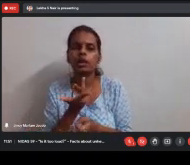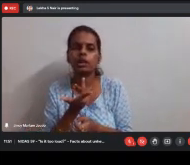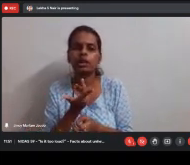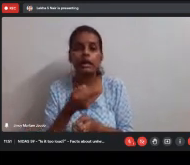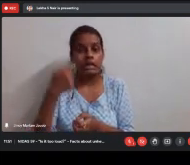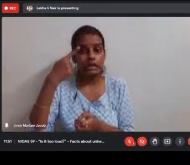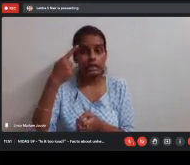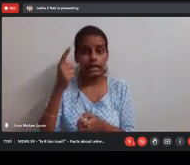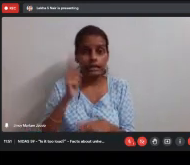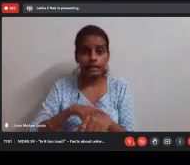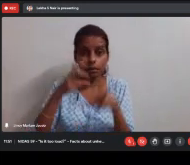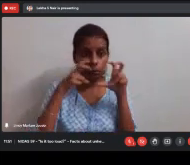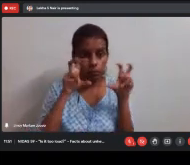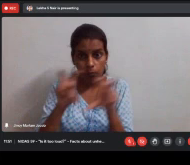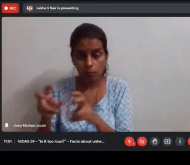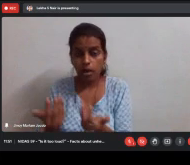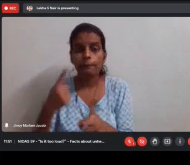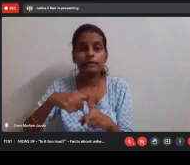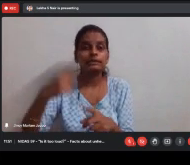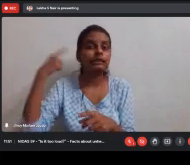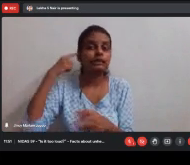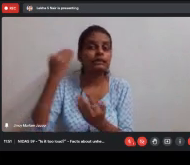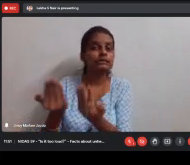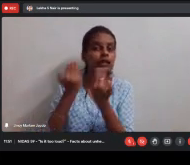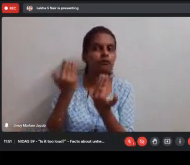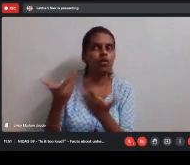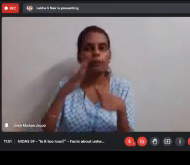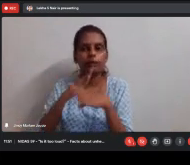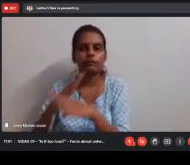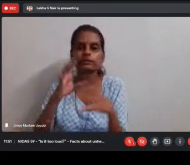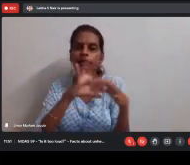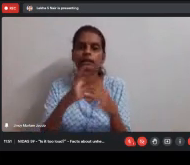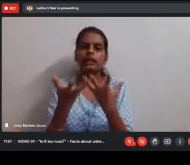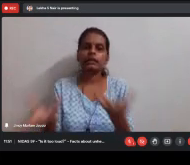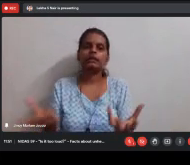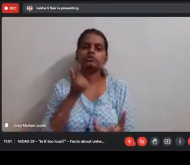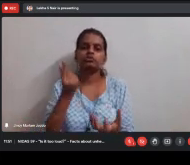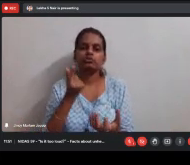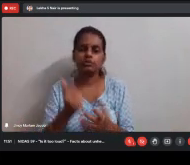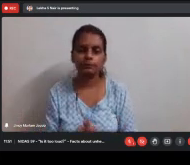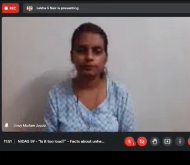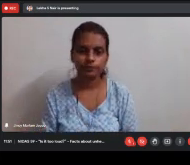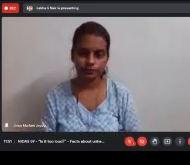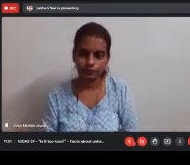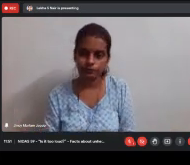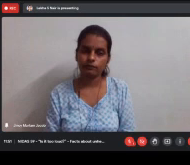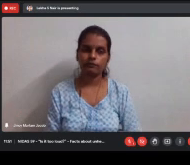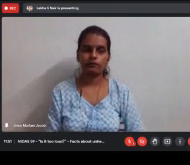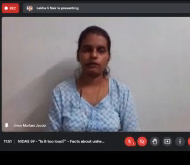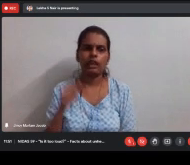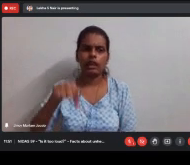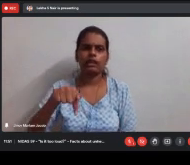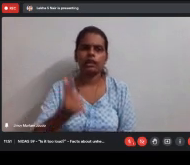പിന്നെ ഓക്കുപ്പേഷണൽ ഹിയറിംഗ് ലോസുകൾ നമുക്ക് ഒഴിവാക്കാൻ അല്ലെങ്കിൽ നമുക്ക് പ്രിവെന്റ് ചെയ്യാനുള്ള ഒരേ ഒരു